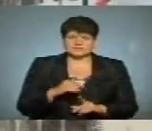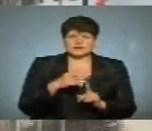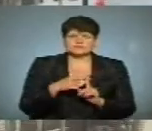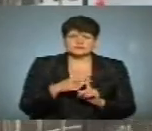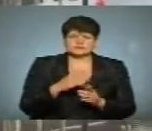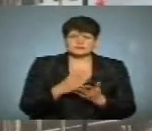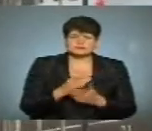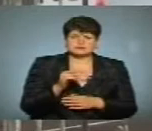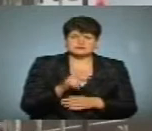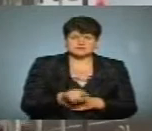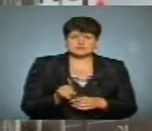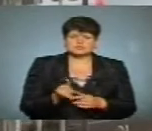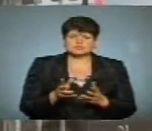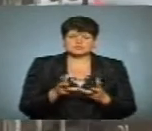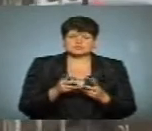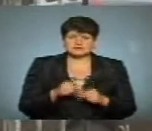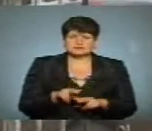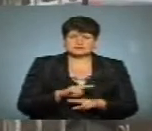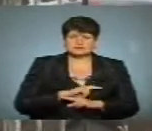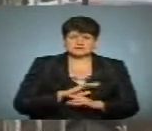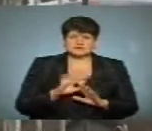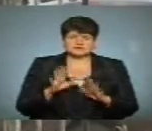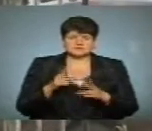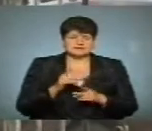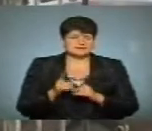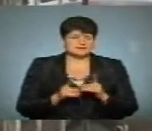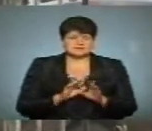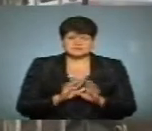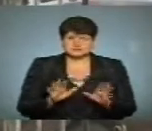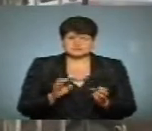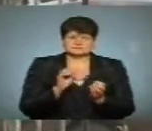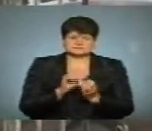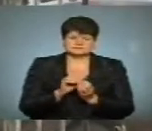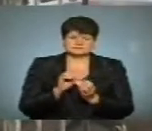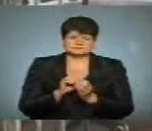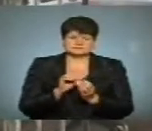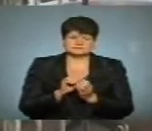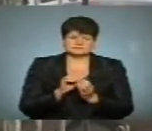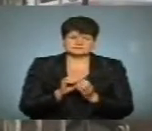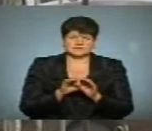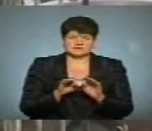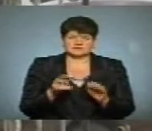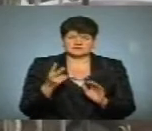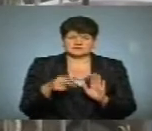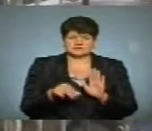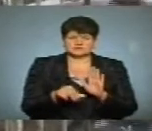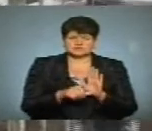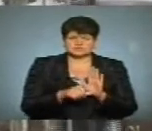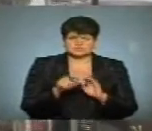Позитивним є те, що кількість летальних випадків не змінилася, лишається на рівні